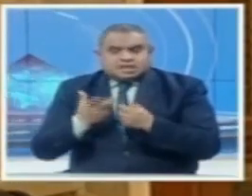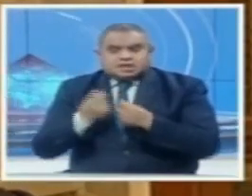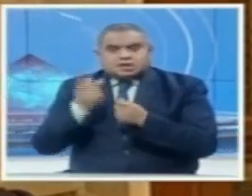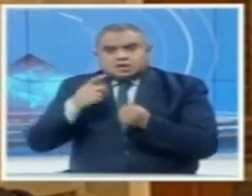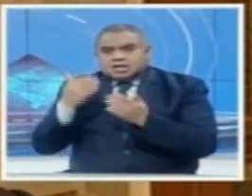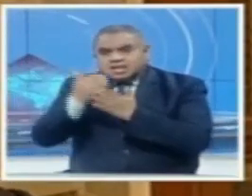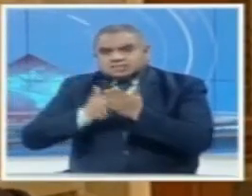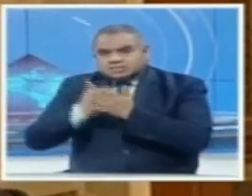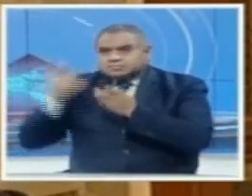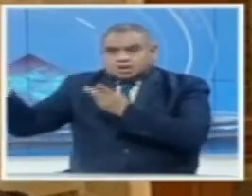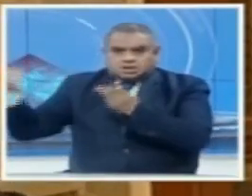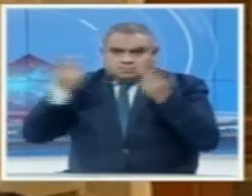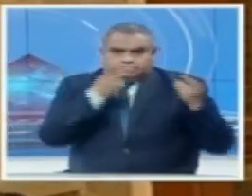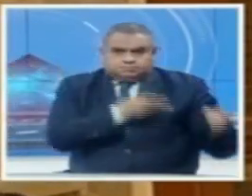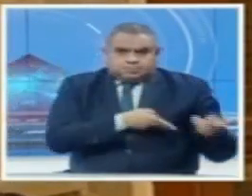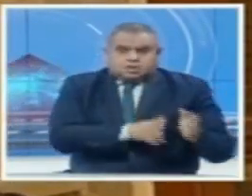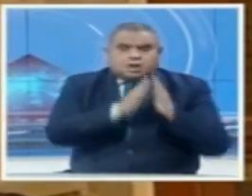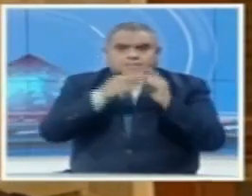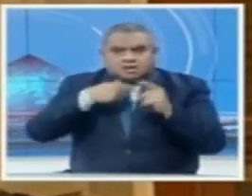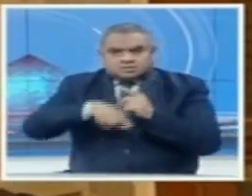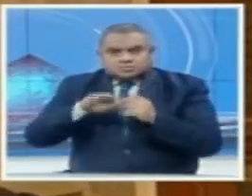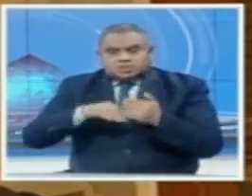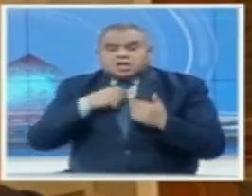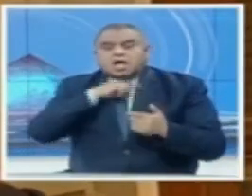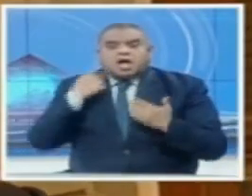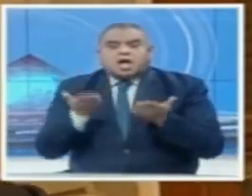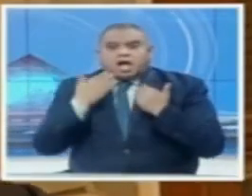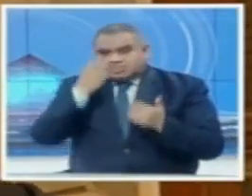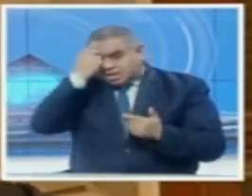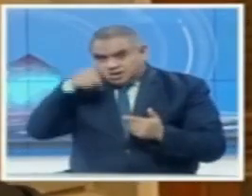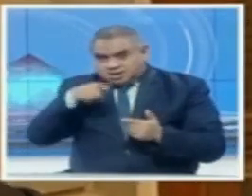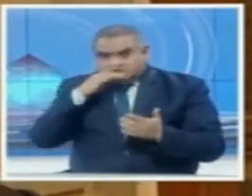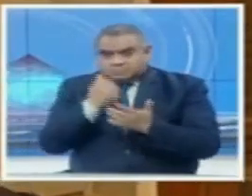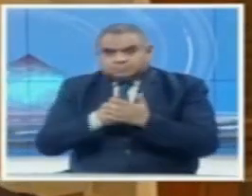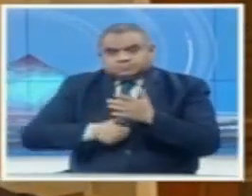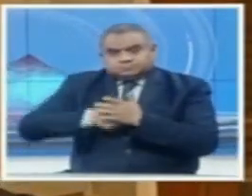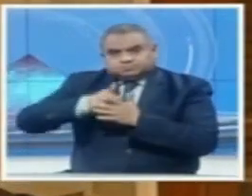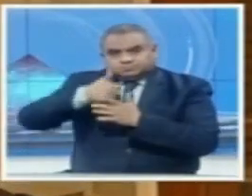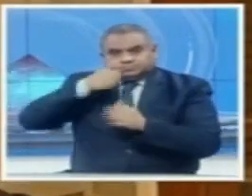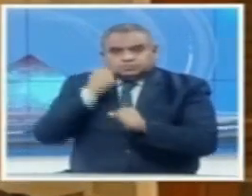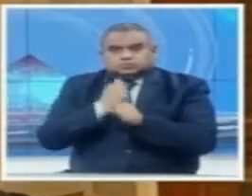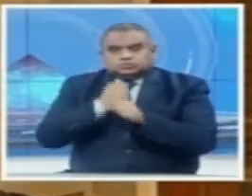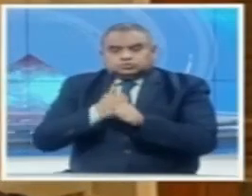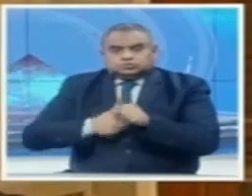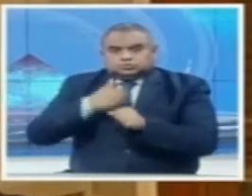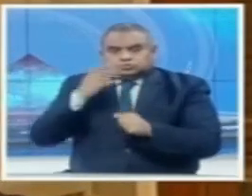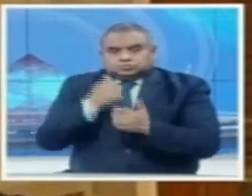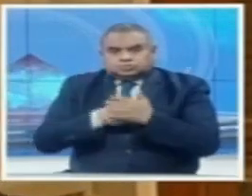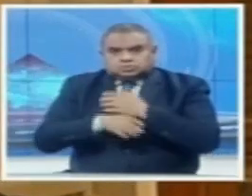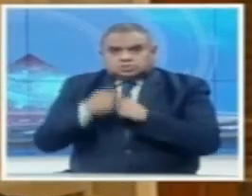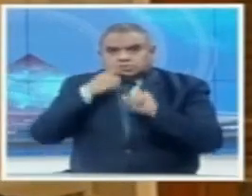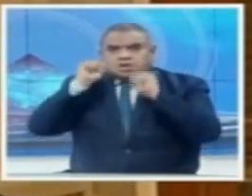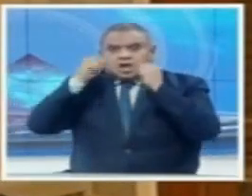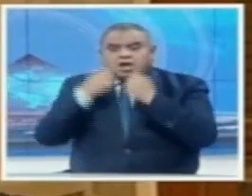في مصر في مجال الجنين حضرتك عارف اللي هو اللون الاخضر بيعتمد بالدرجه الاولى على انه بيستخدم همم الطاقه الكهربائيه